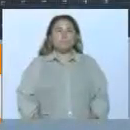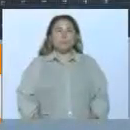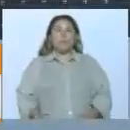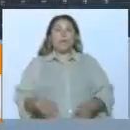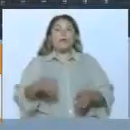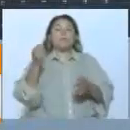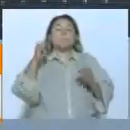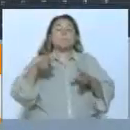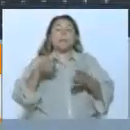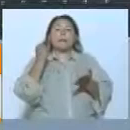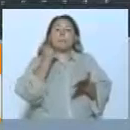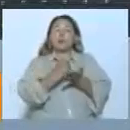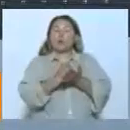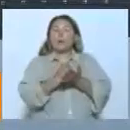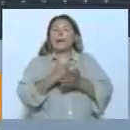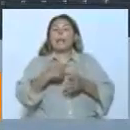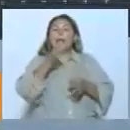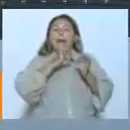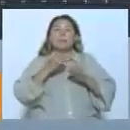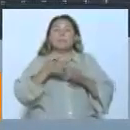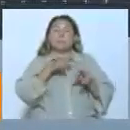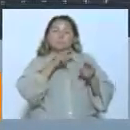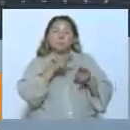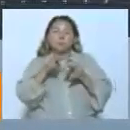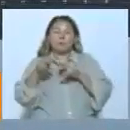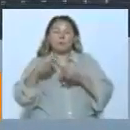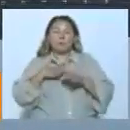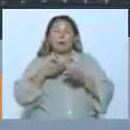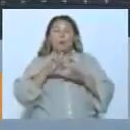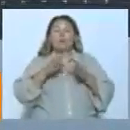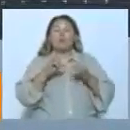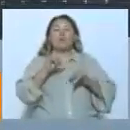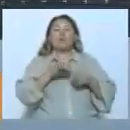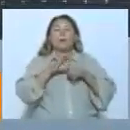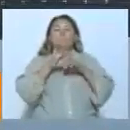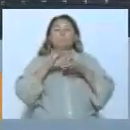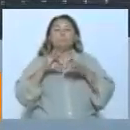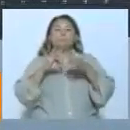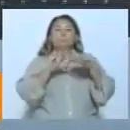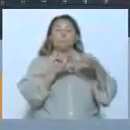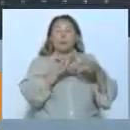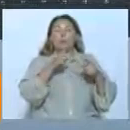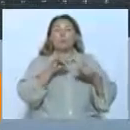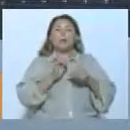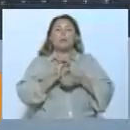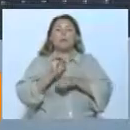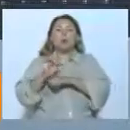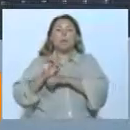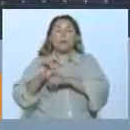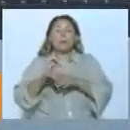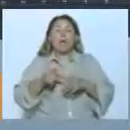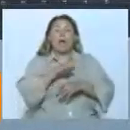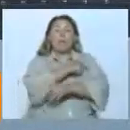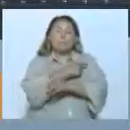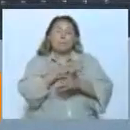8 800 080 65 65. Маркировка лекарств – важный инструмент для отслеживания движения лекарств по всей цепочке поставок. От производителя, структуры распределения,